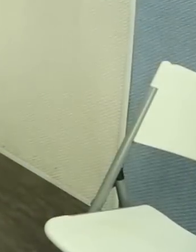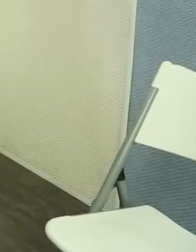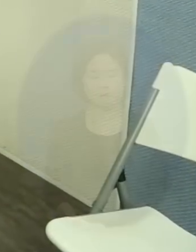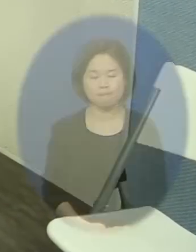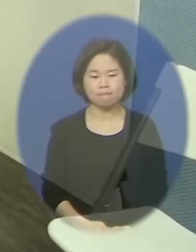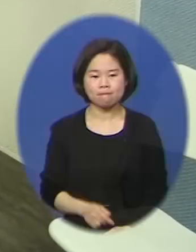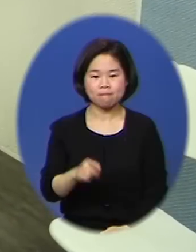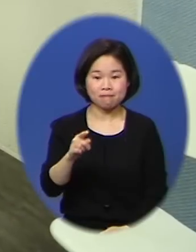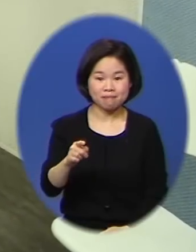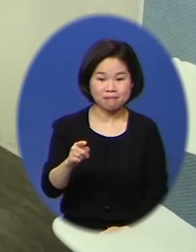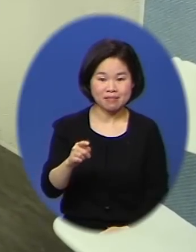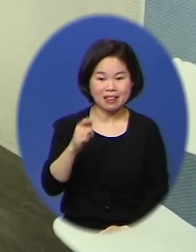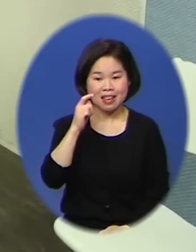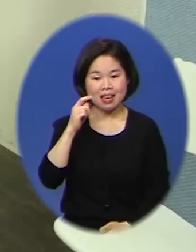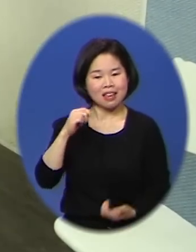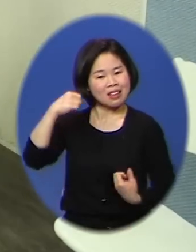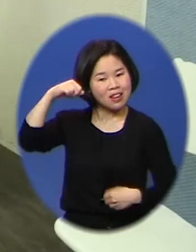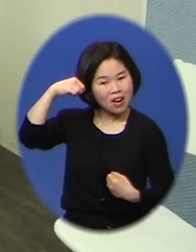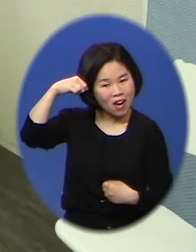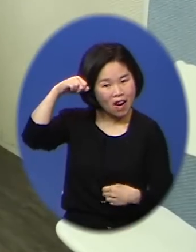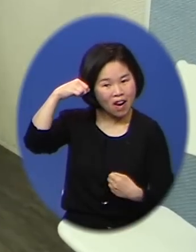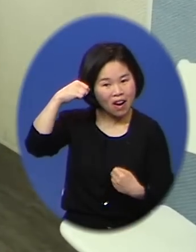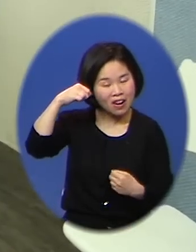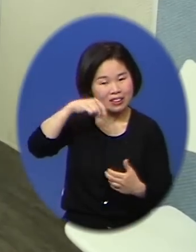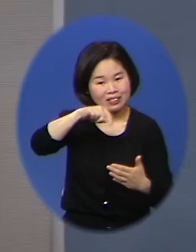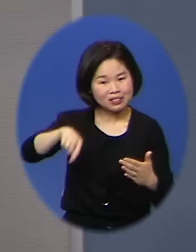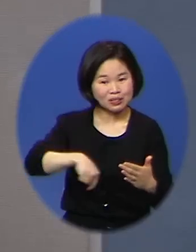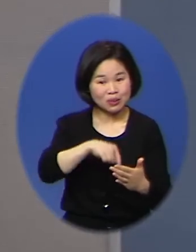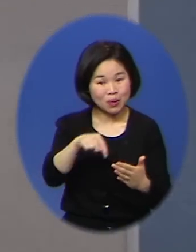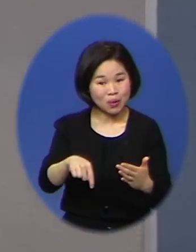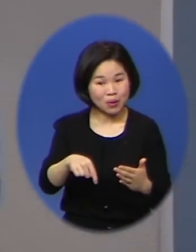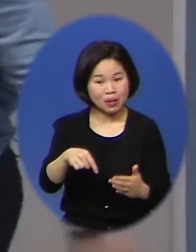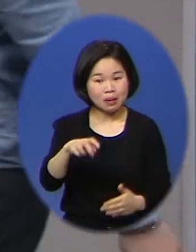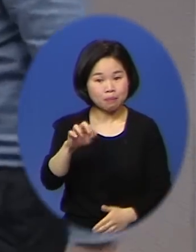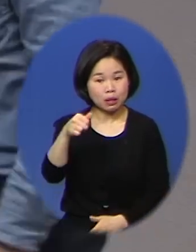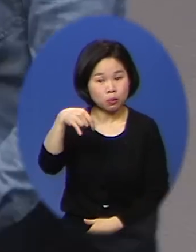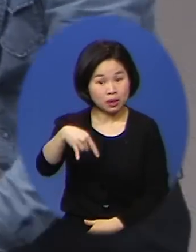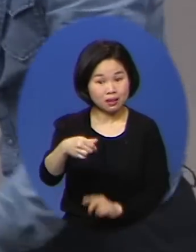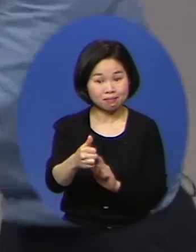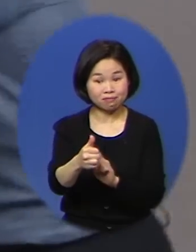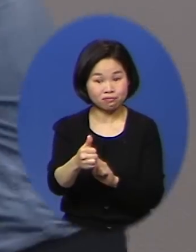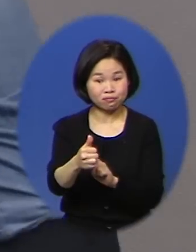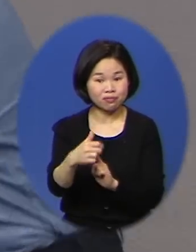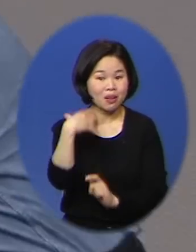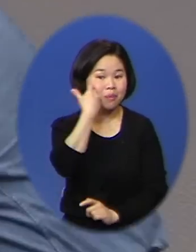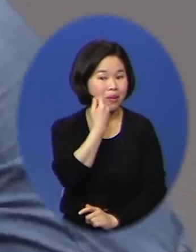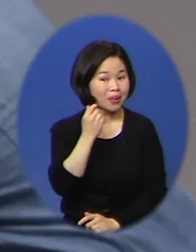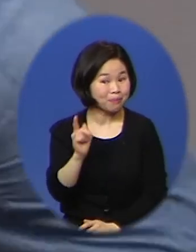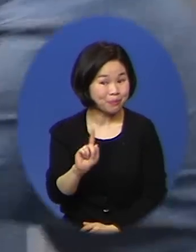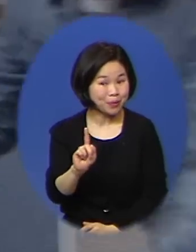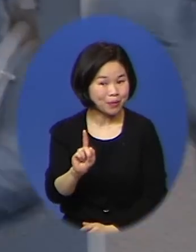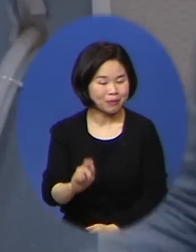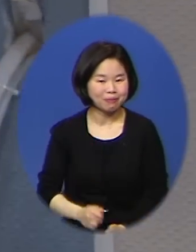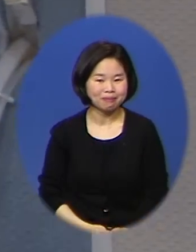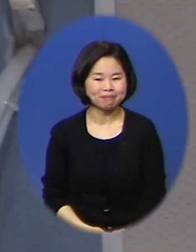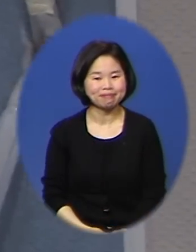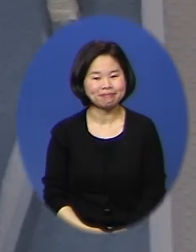그의 연기에 담긴 민희 씨만의 매력은 과연 무엇일까?